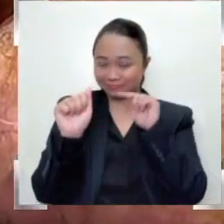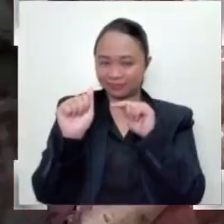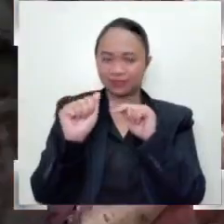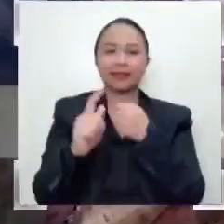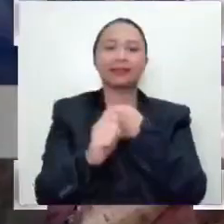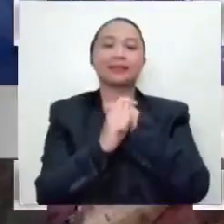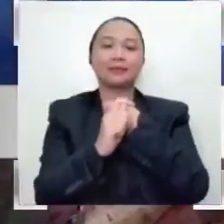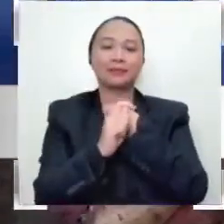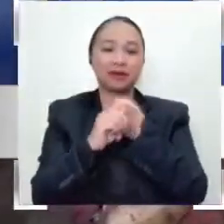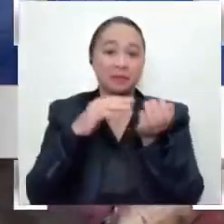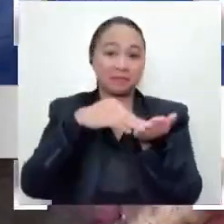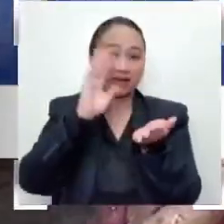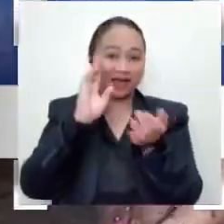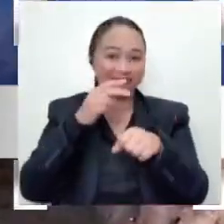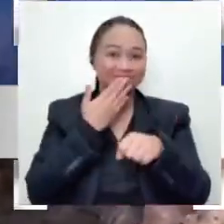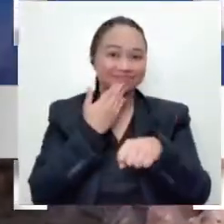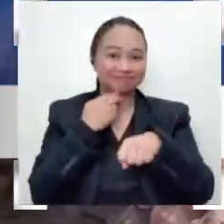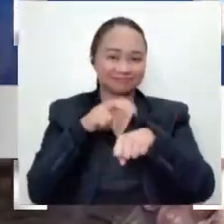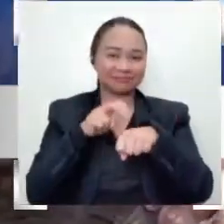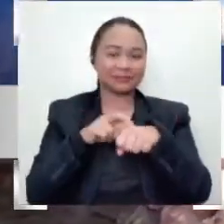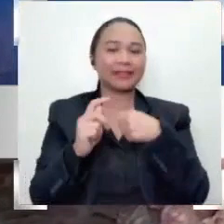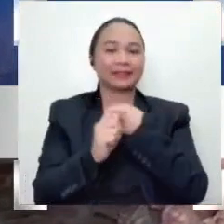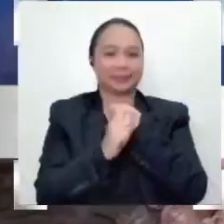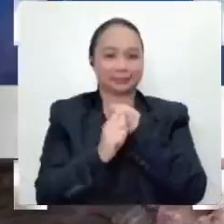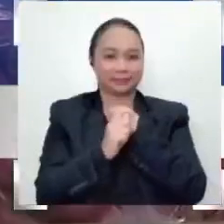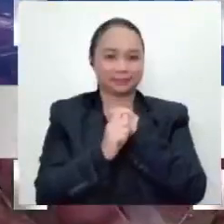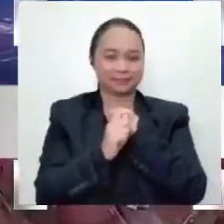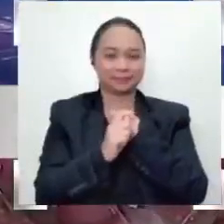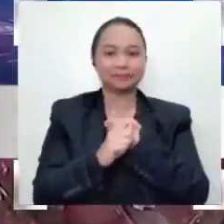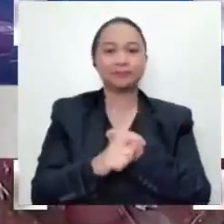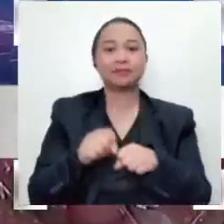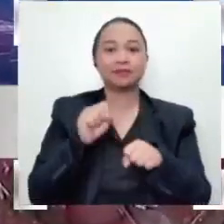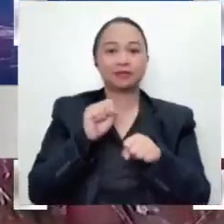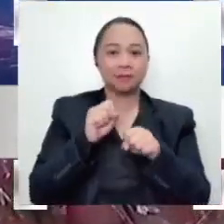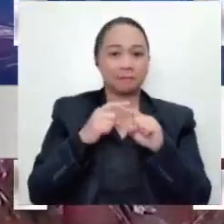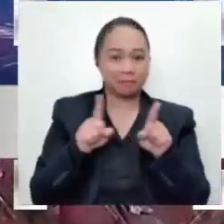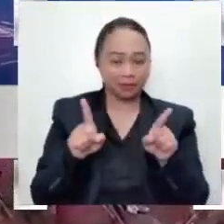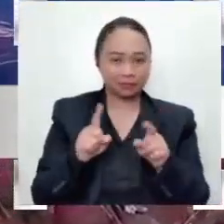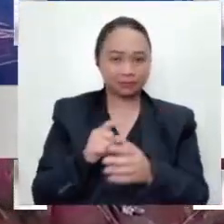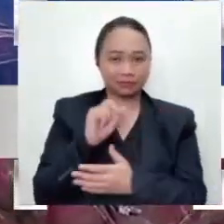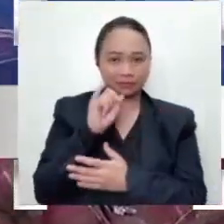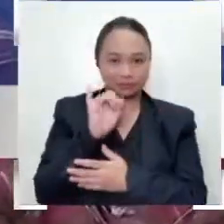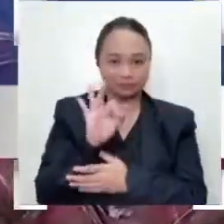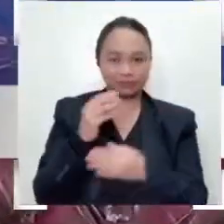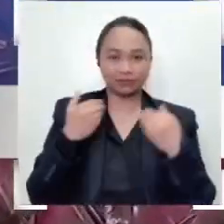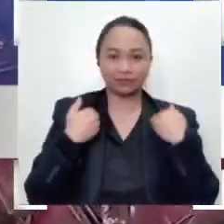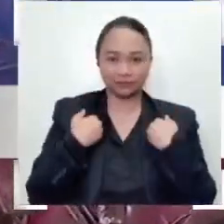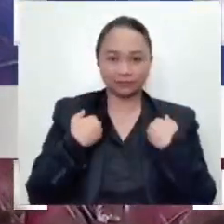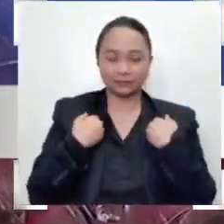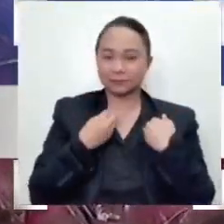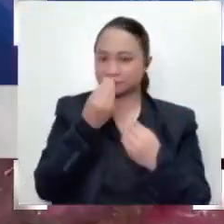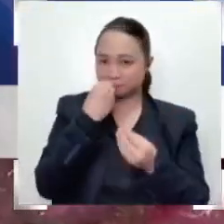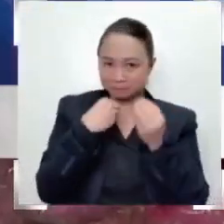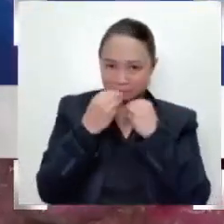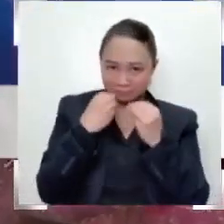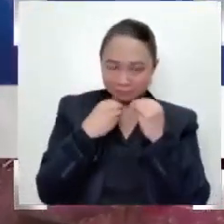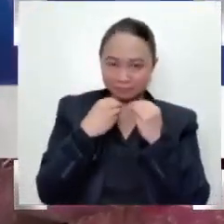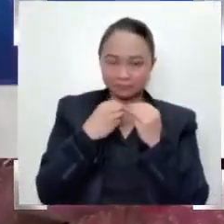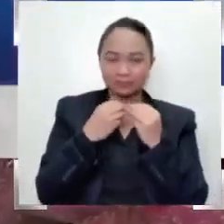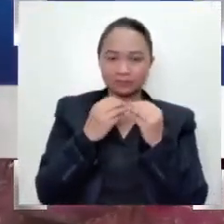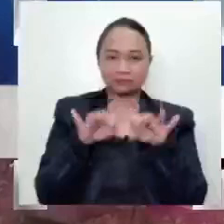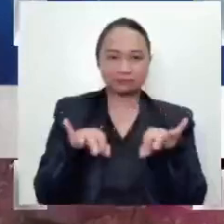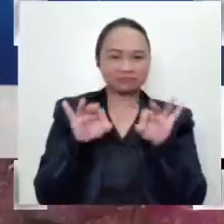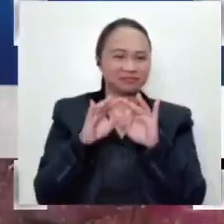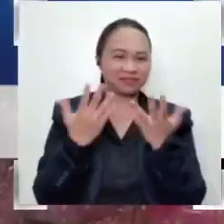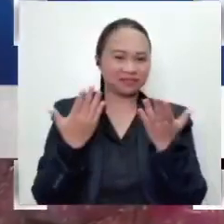kamote. Medyo kakaunti ngayon, pero pagdating na ng October, November, December, hindi na